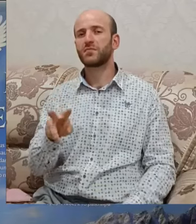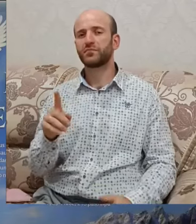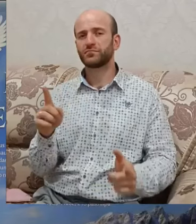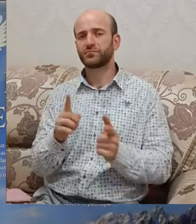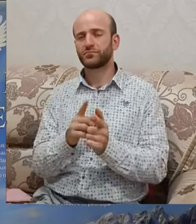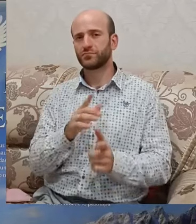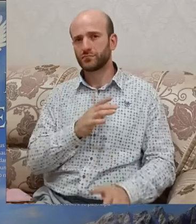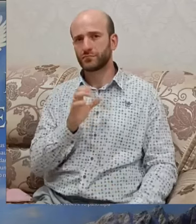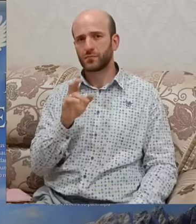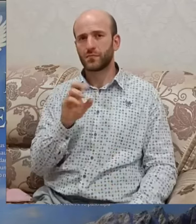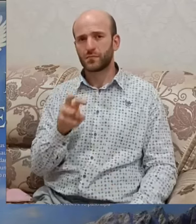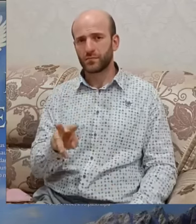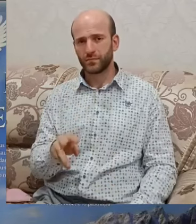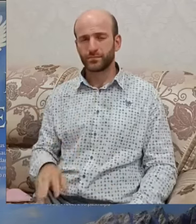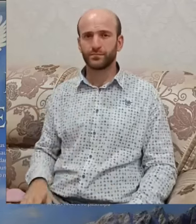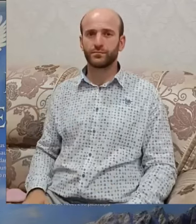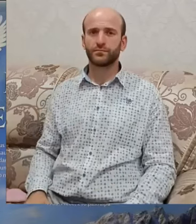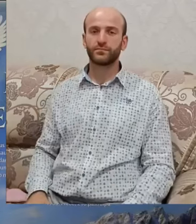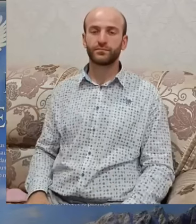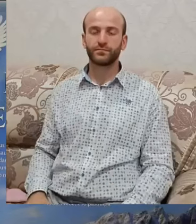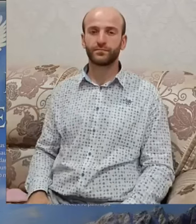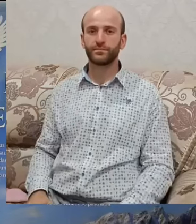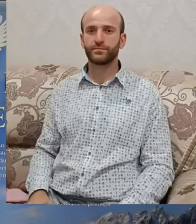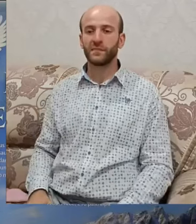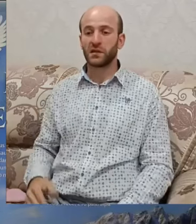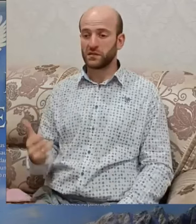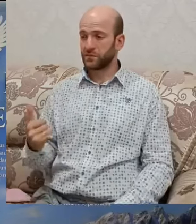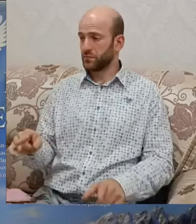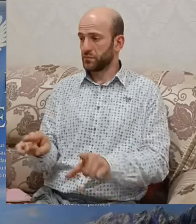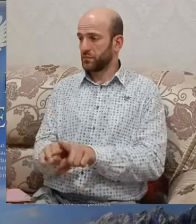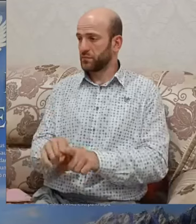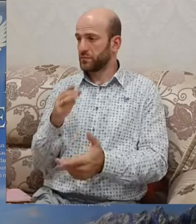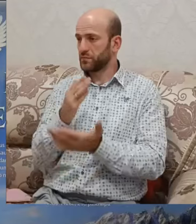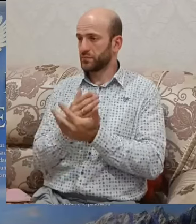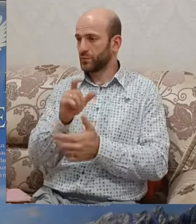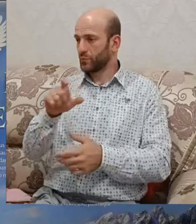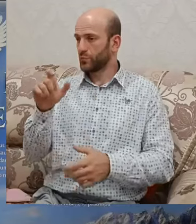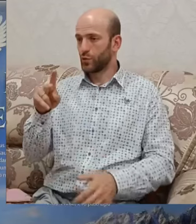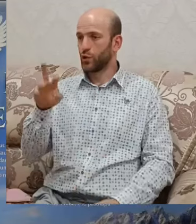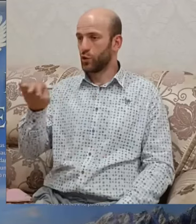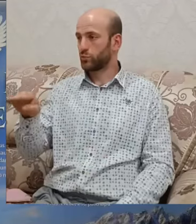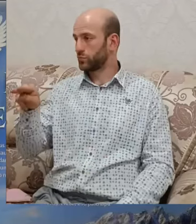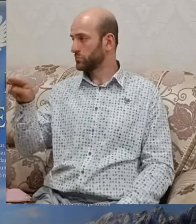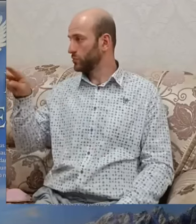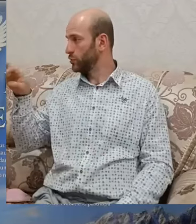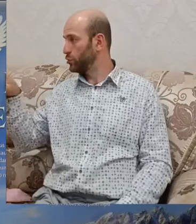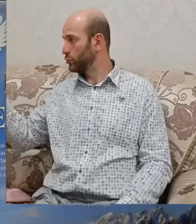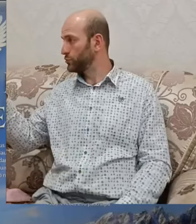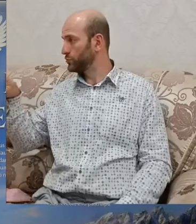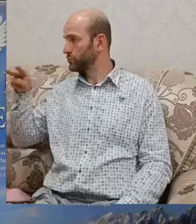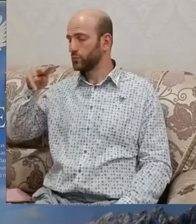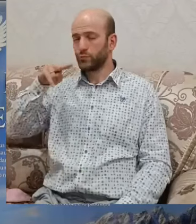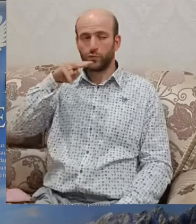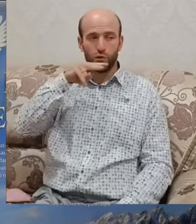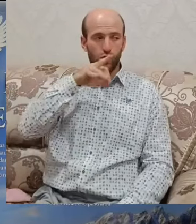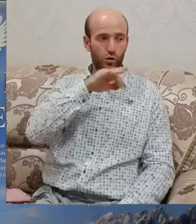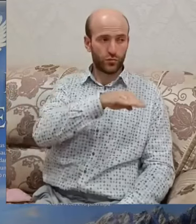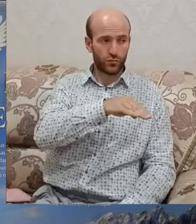Šiandien yra Lotosai. Сегодня есть Лоты также. Ir Abraomo karališkoji sėkla. И